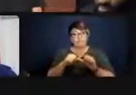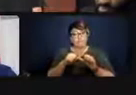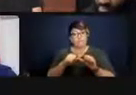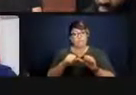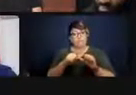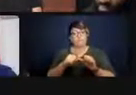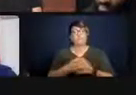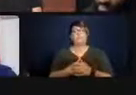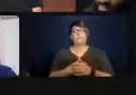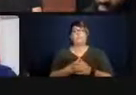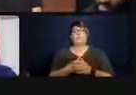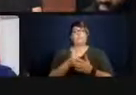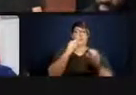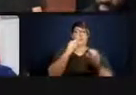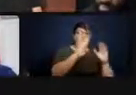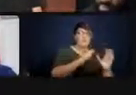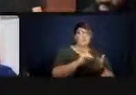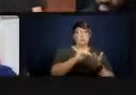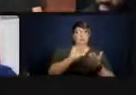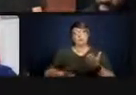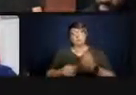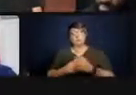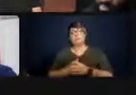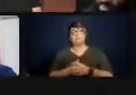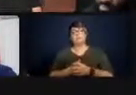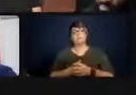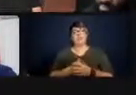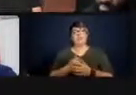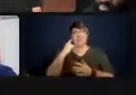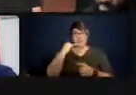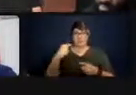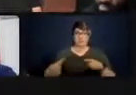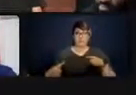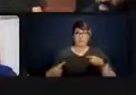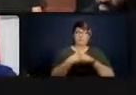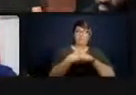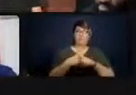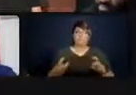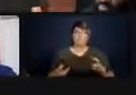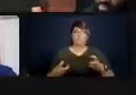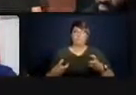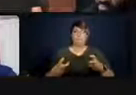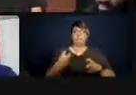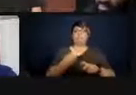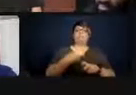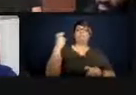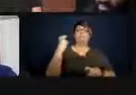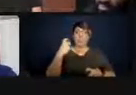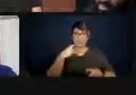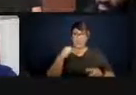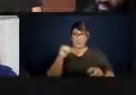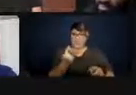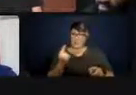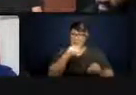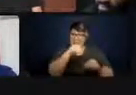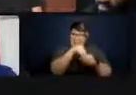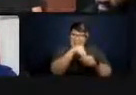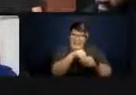tumeweza kuendeleza kazi na pale ambapo tunakumbana na changamoto.